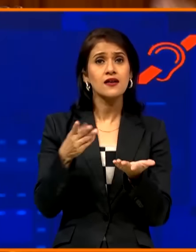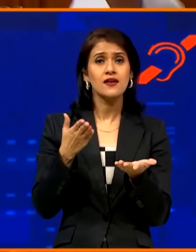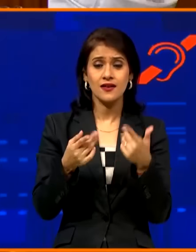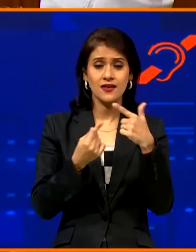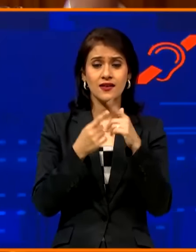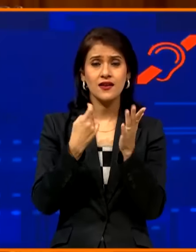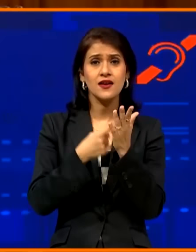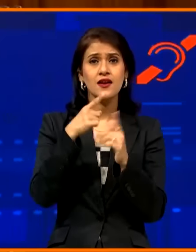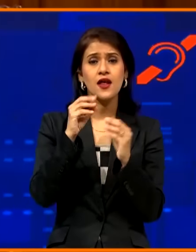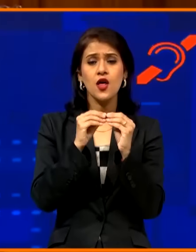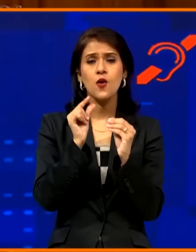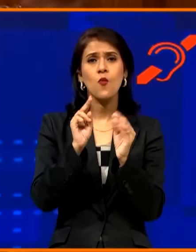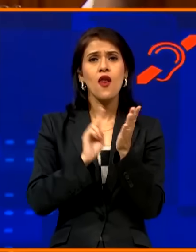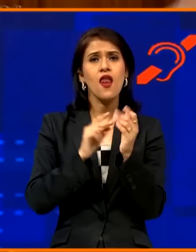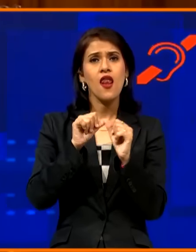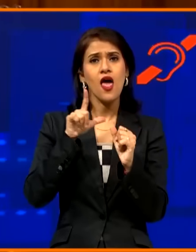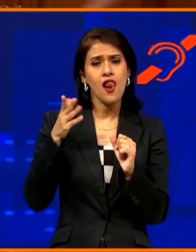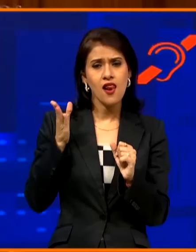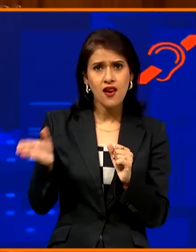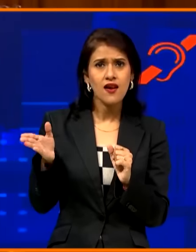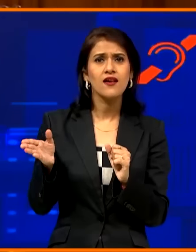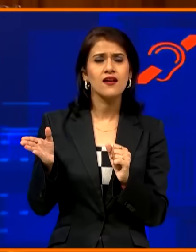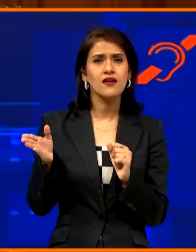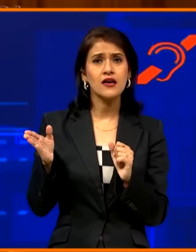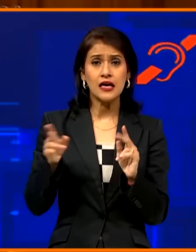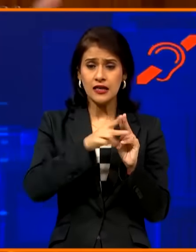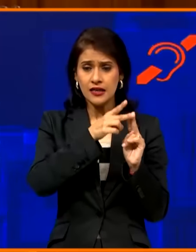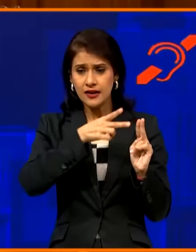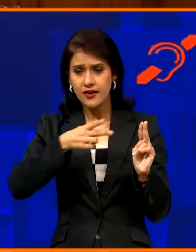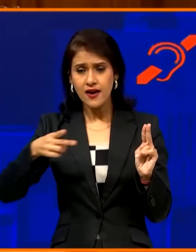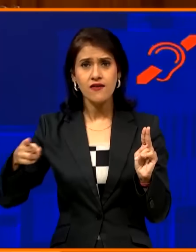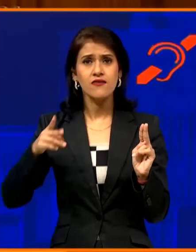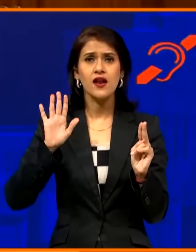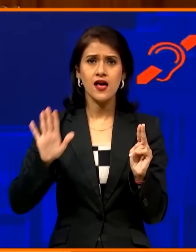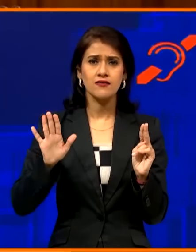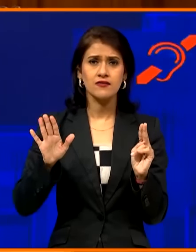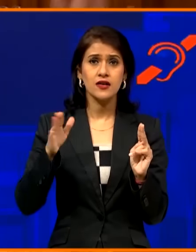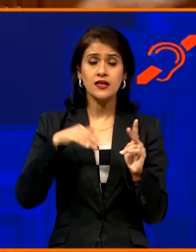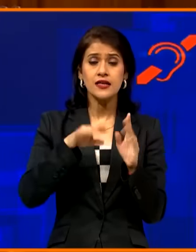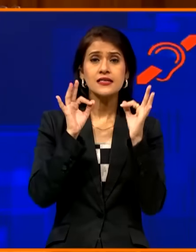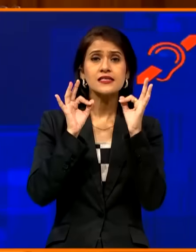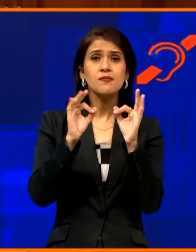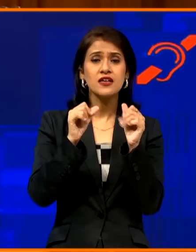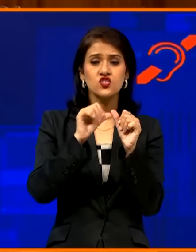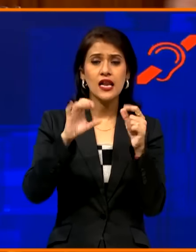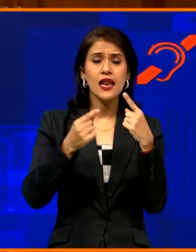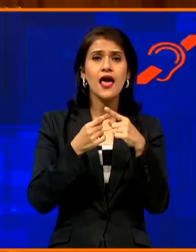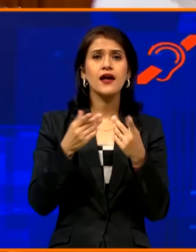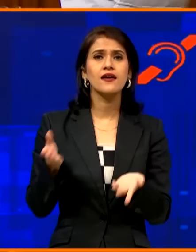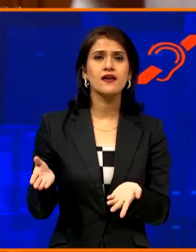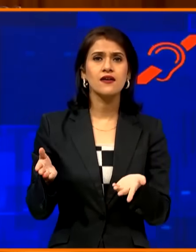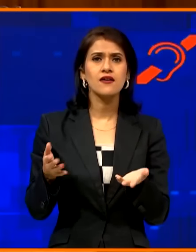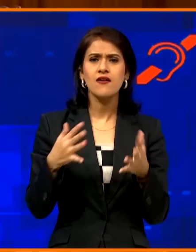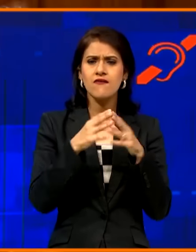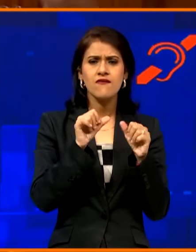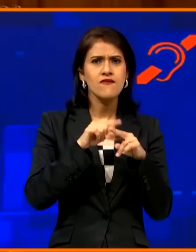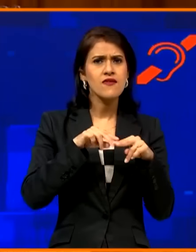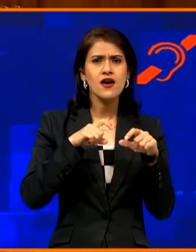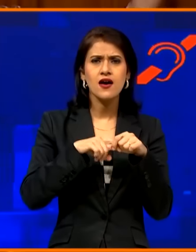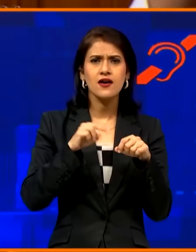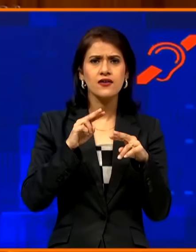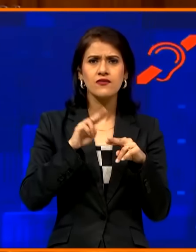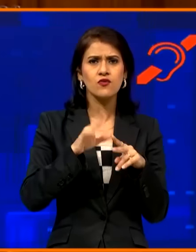है यह ट्रिब्यूनल ही बहुत सारे ट्रिब्यूनल स्पेशल एक्ट के तहत बने हुए हैं सिर्फ औका का नहीं है और भी चीजों का है